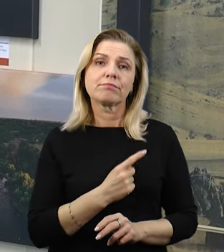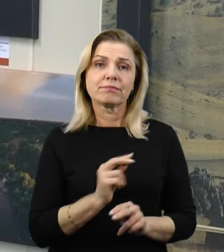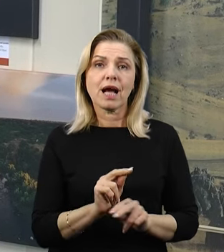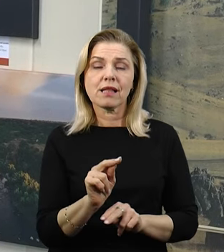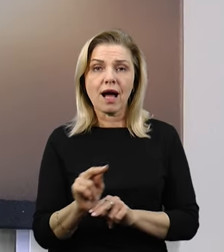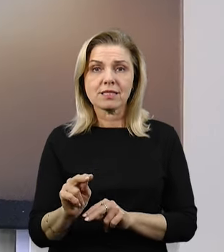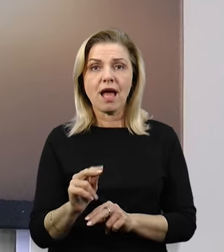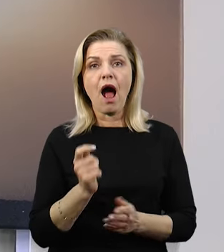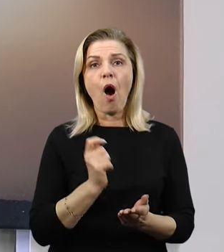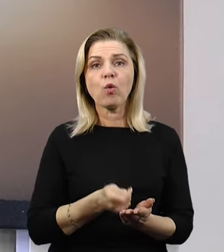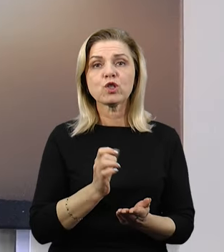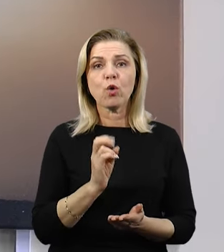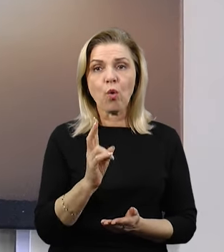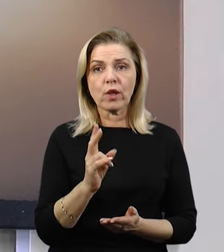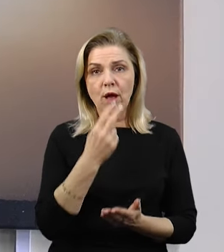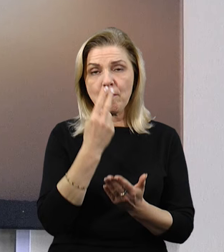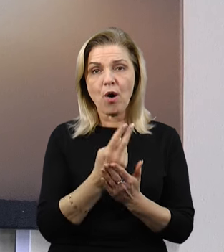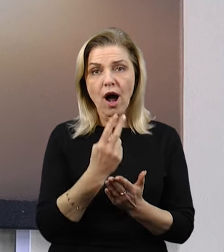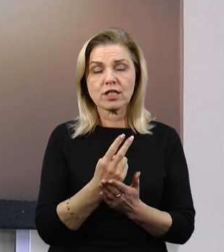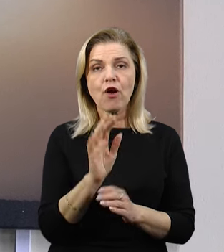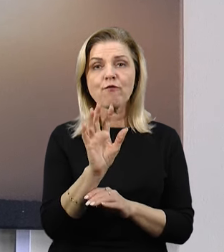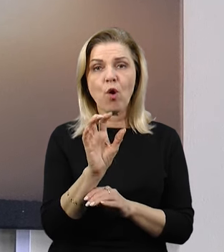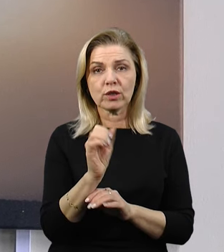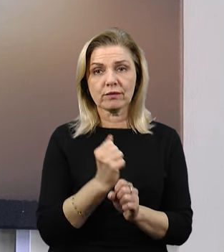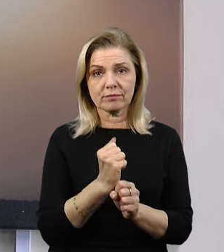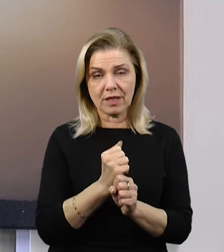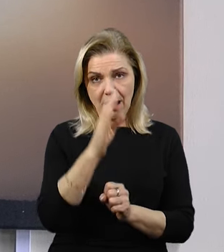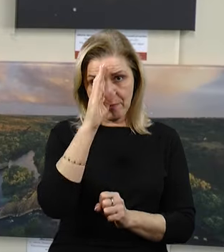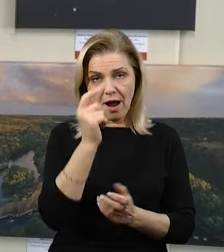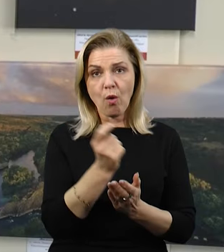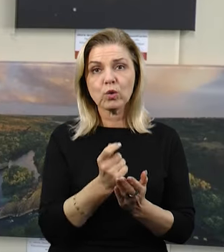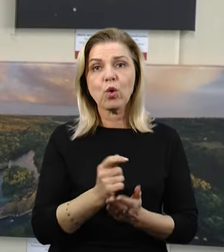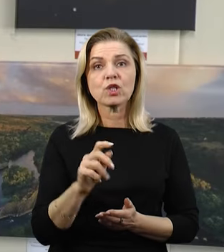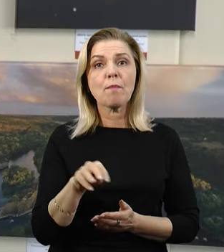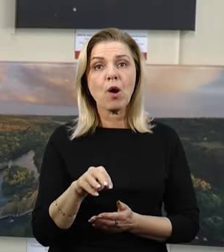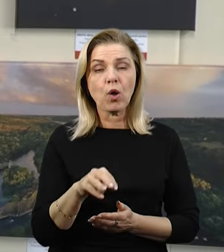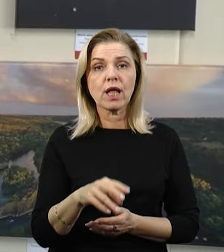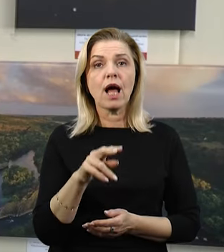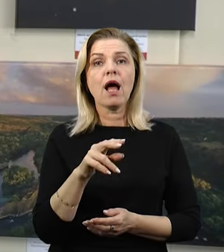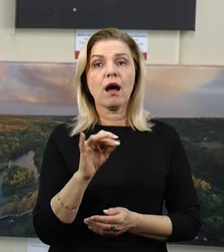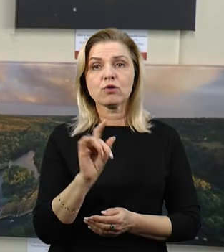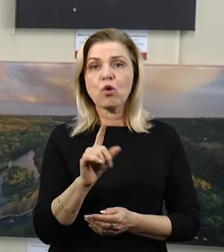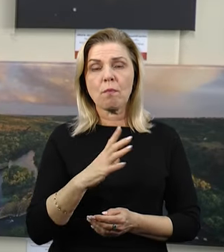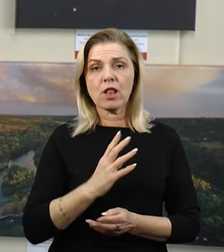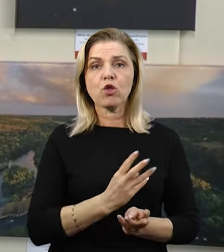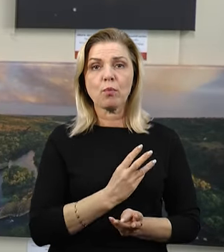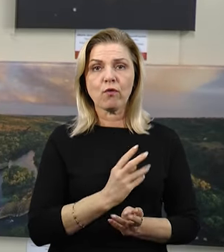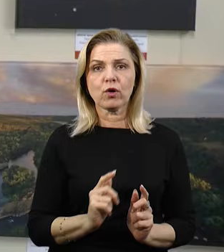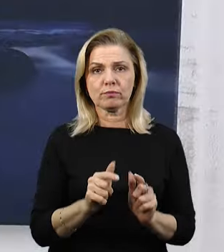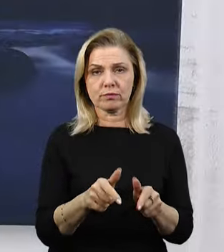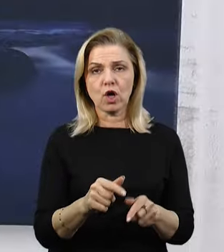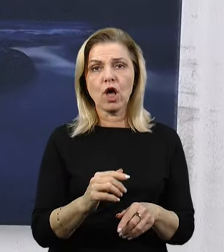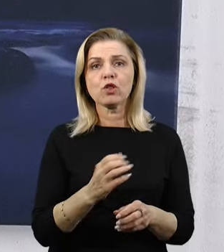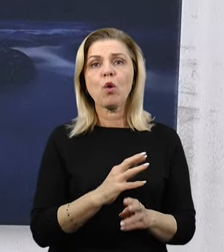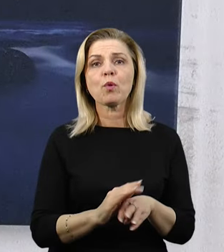зокрема, представлені роботи миколаївського фотохудожника Дениса Кривого, який 2022 року пішов добровольцем до лав Збройних сил